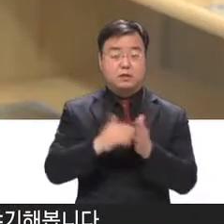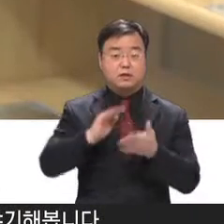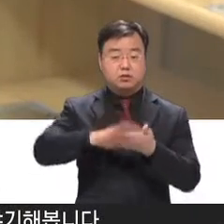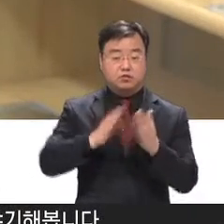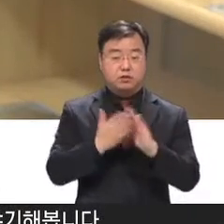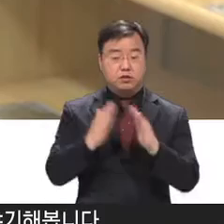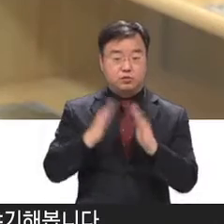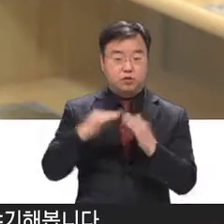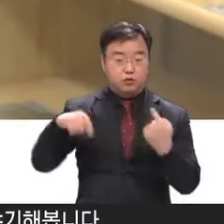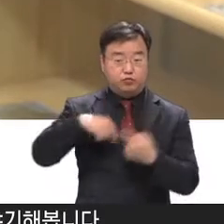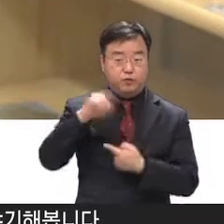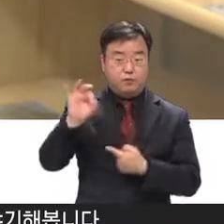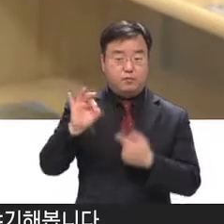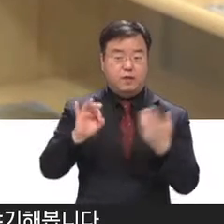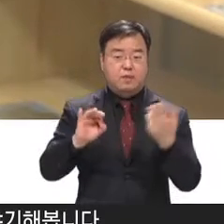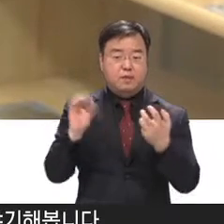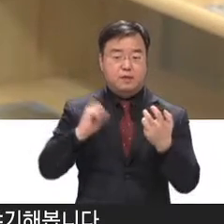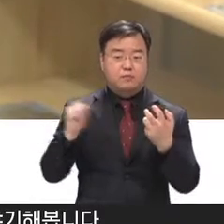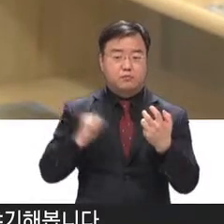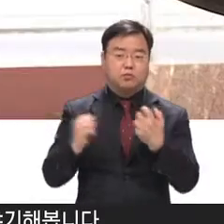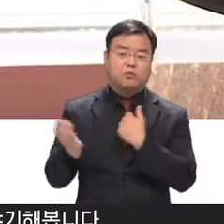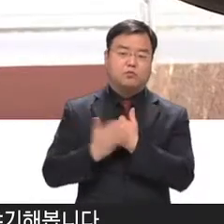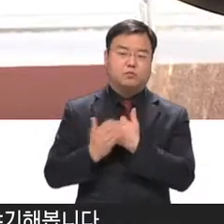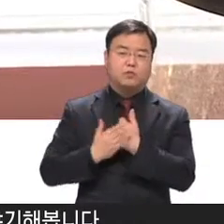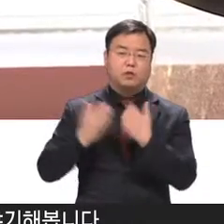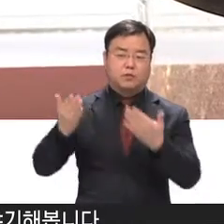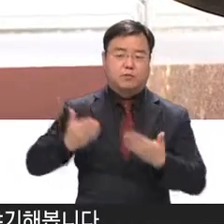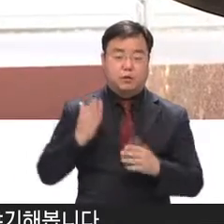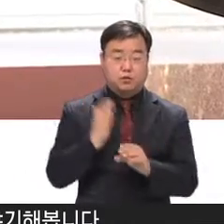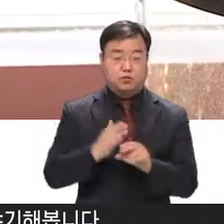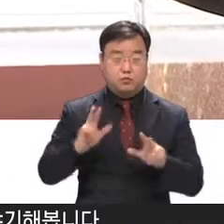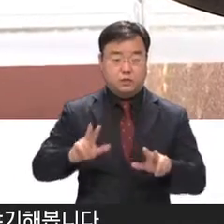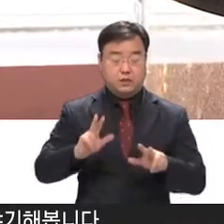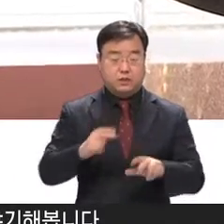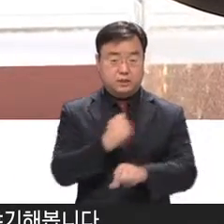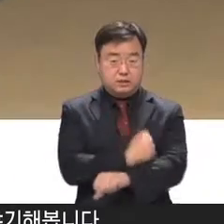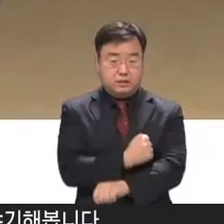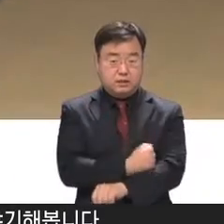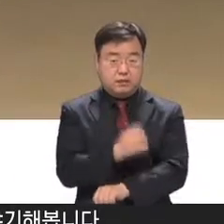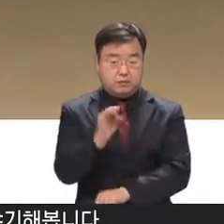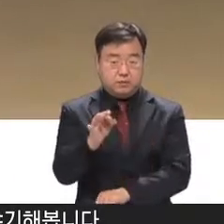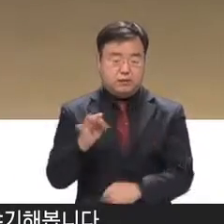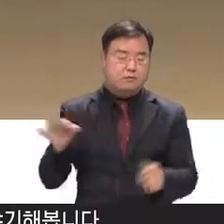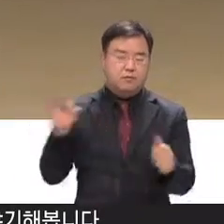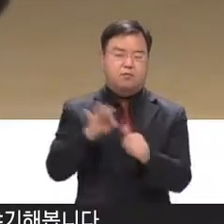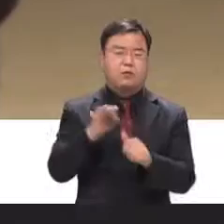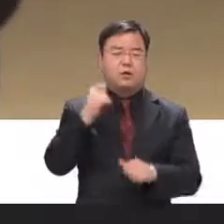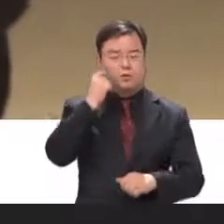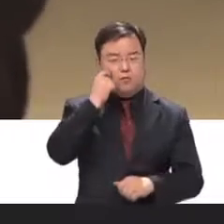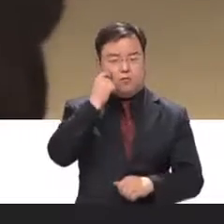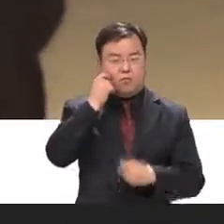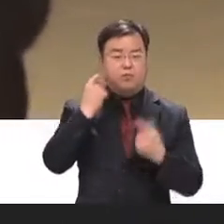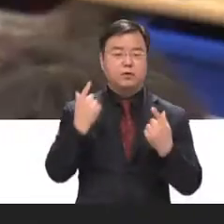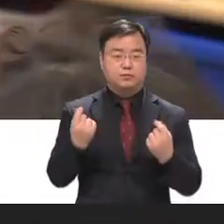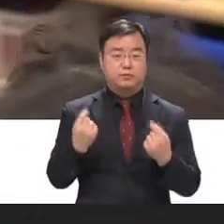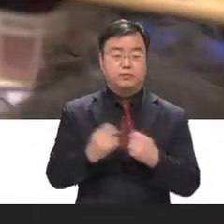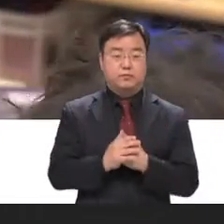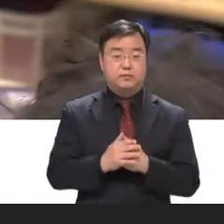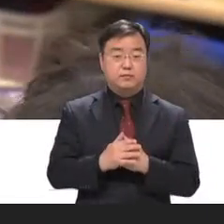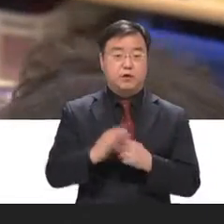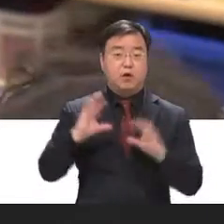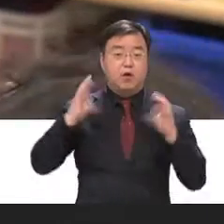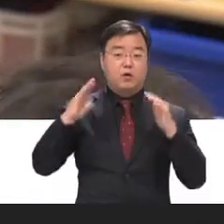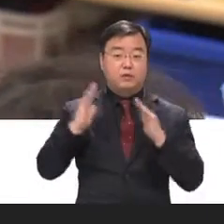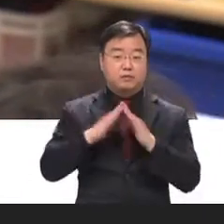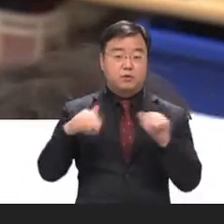각가의 예산 지원을 받아온 터라 당장 인건비 지급 중단 이 우려되고 있습니다 어린이집도 상황은 마찬가지